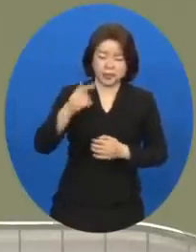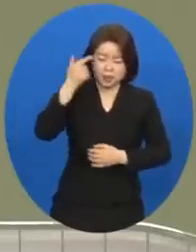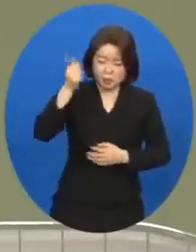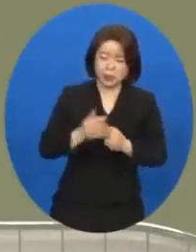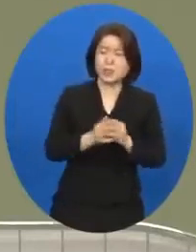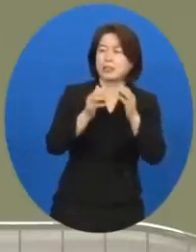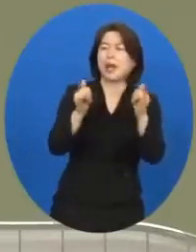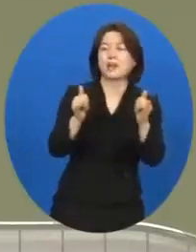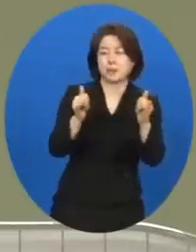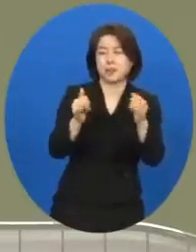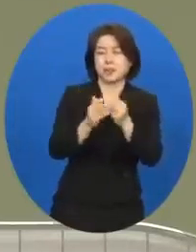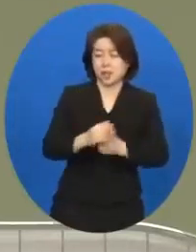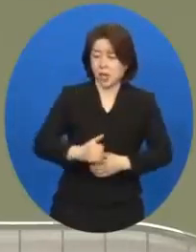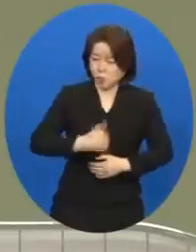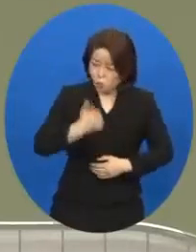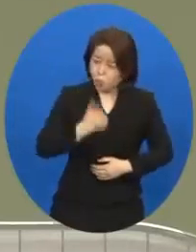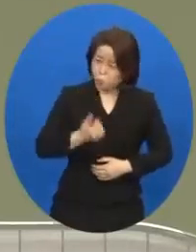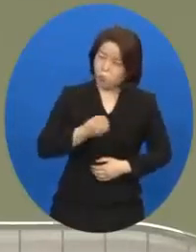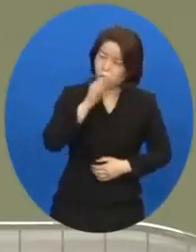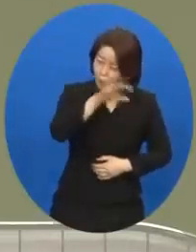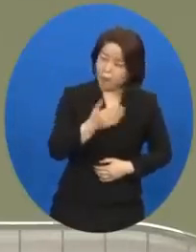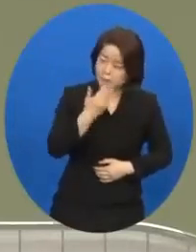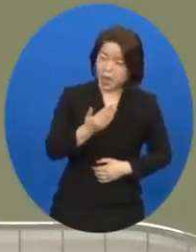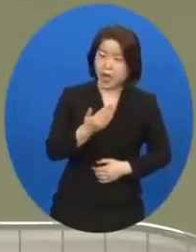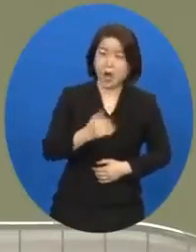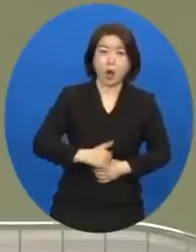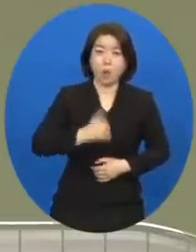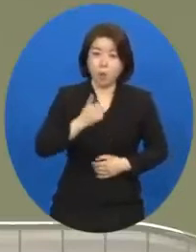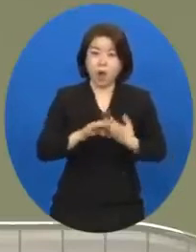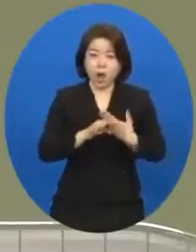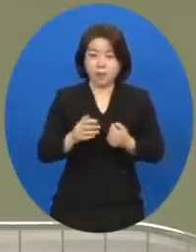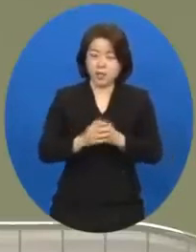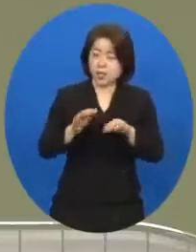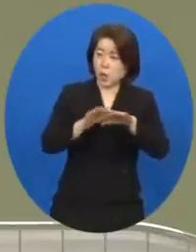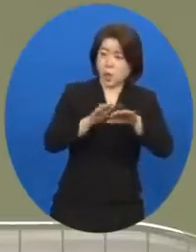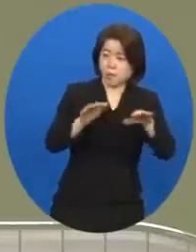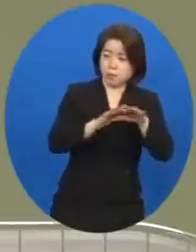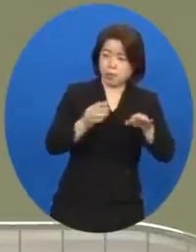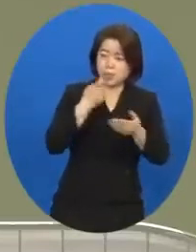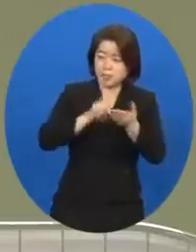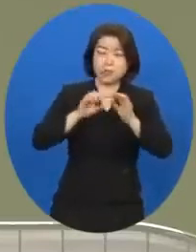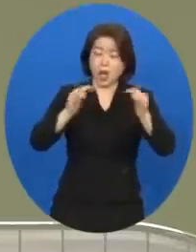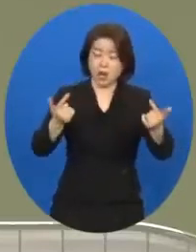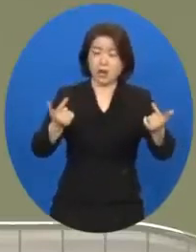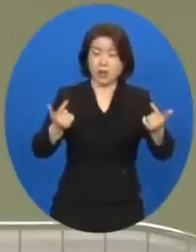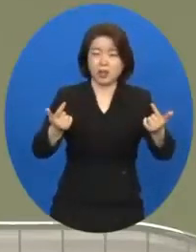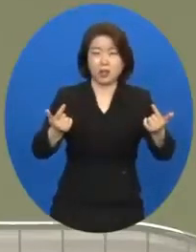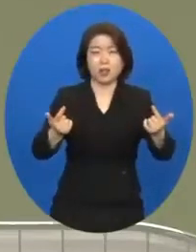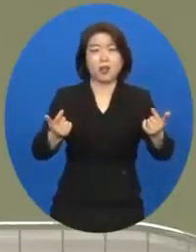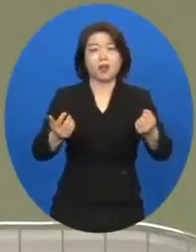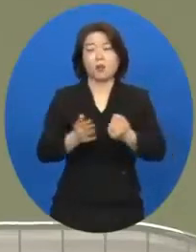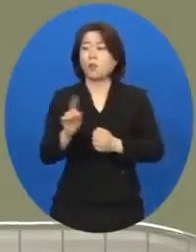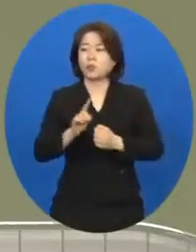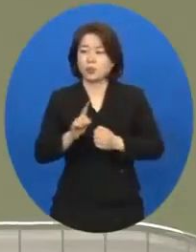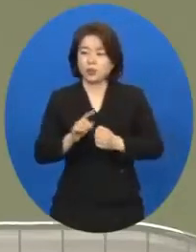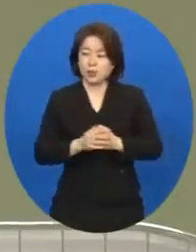사람이 화를 낼 수도 있고 화가 나면 그걸 풀기 쉽지 않은데 어떻게